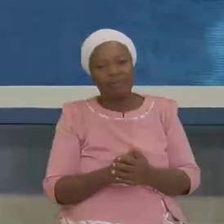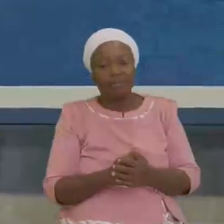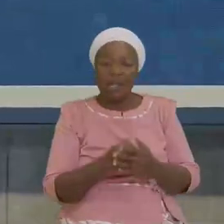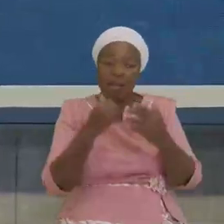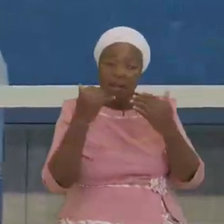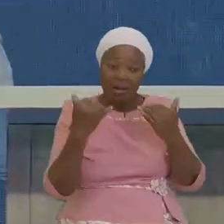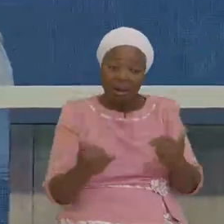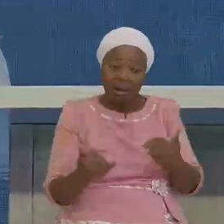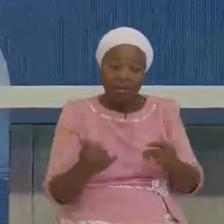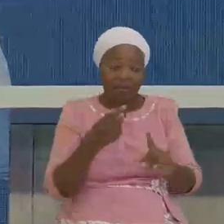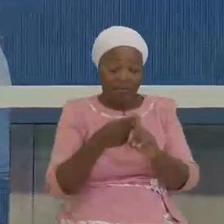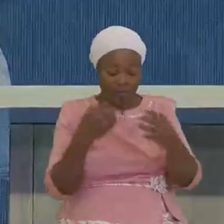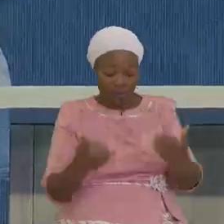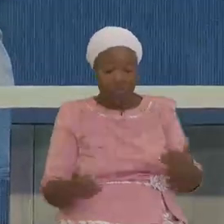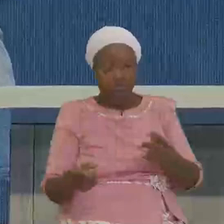croit.